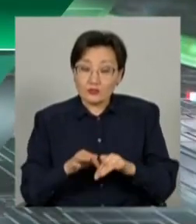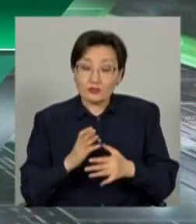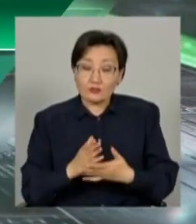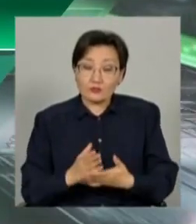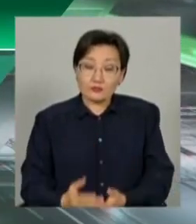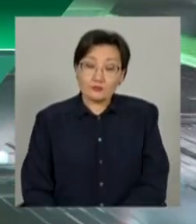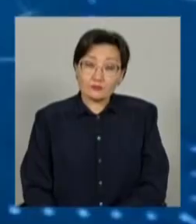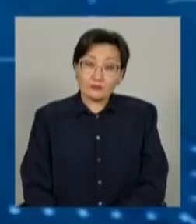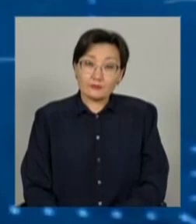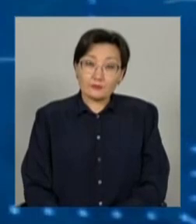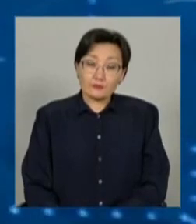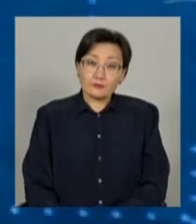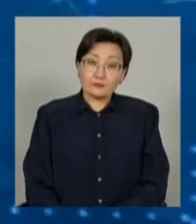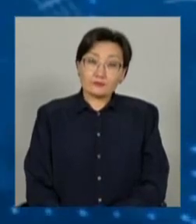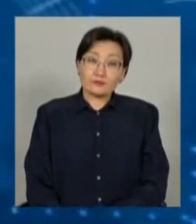жүргізілуде.